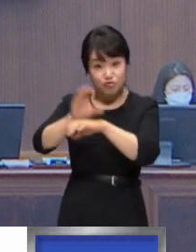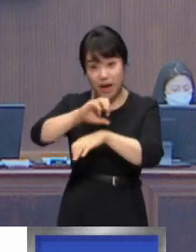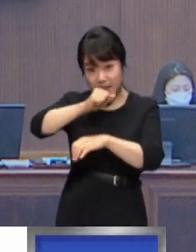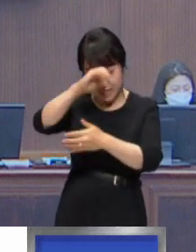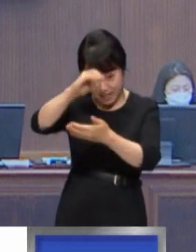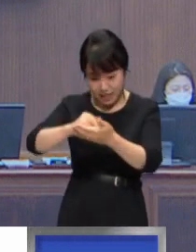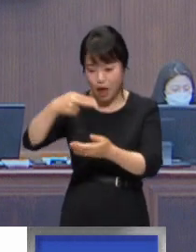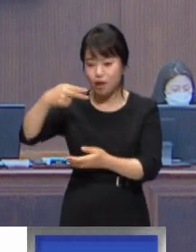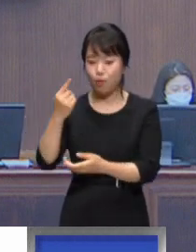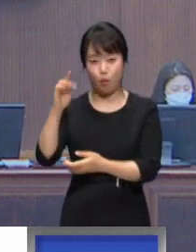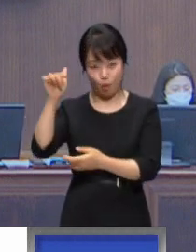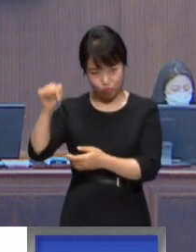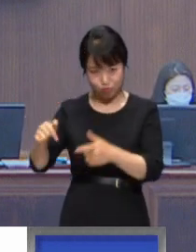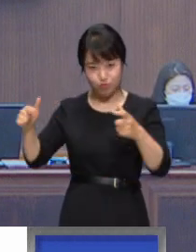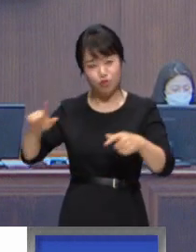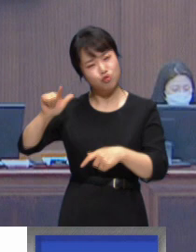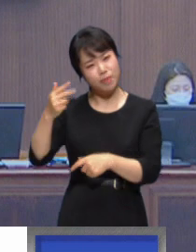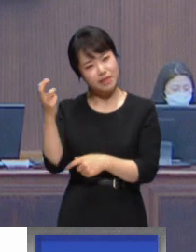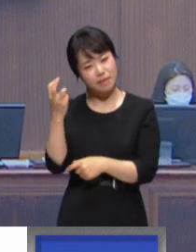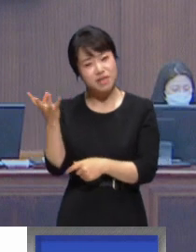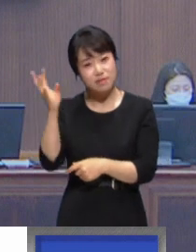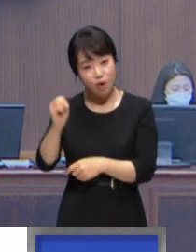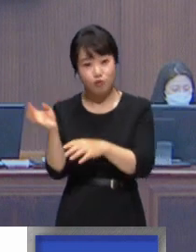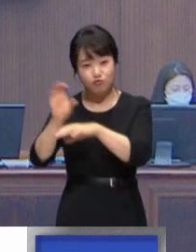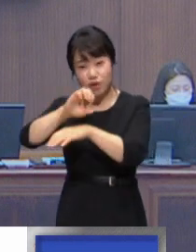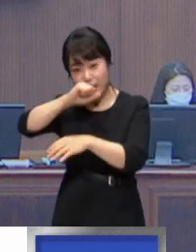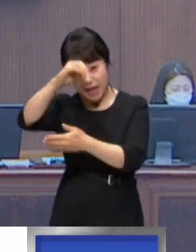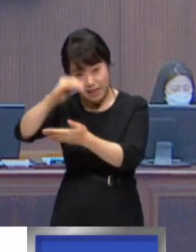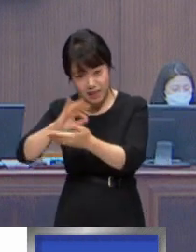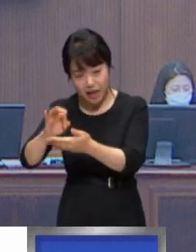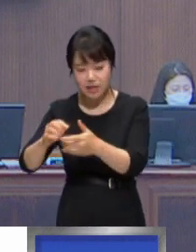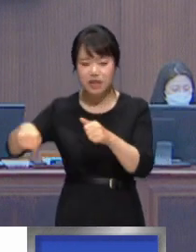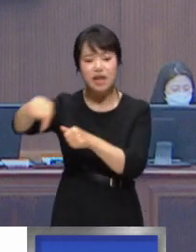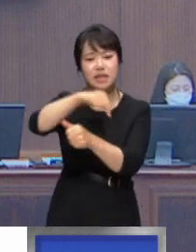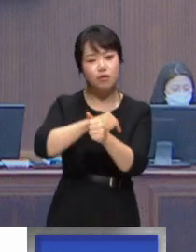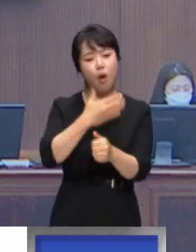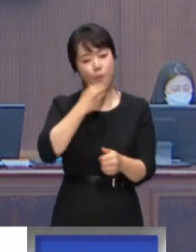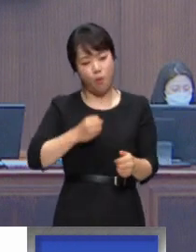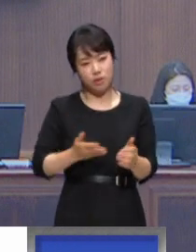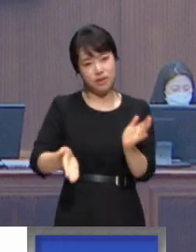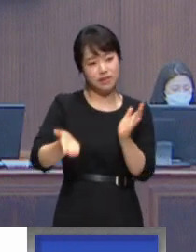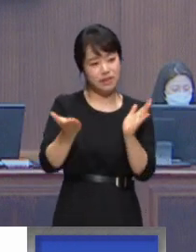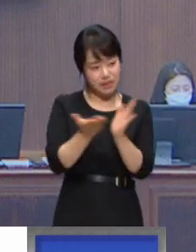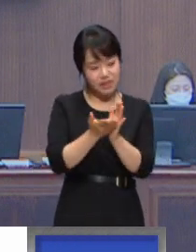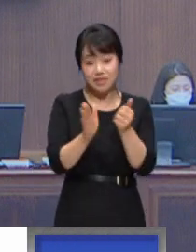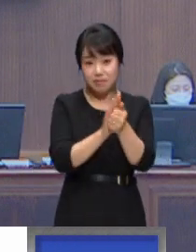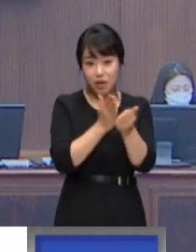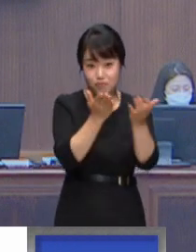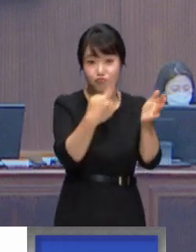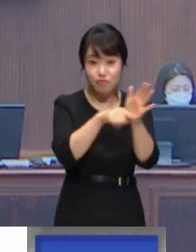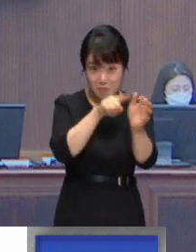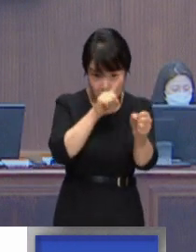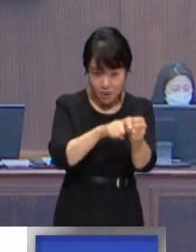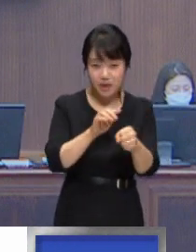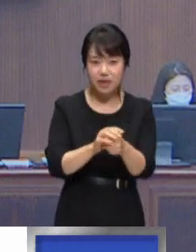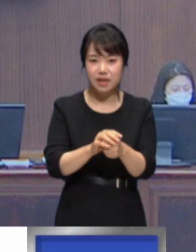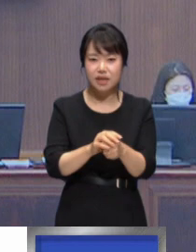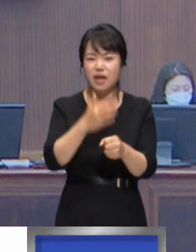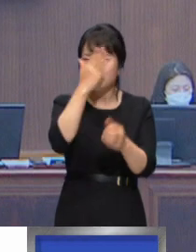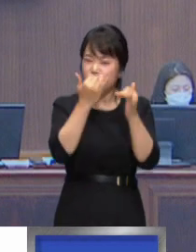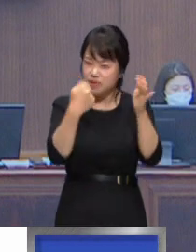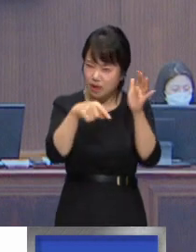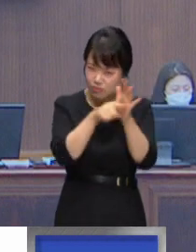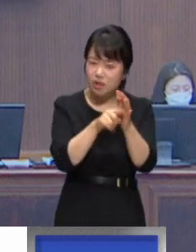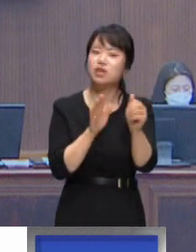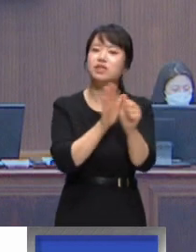들어갔습니다. 630억 원 규모의 이번 추경안은 지역 특화 복지 체계 확충에 초점이 맞춰졌는데요. 지역 청년들을